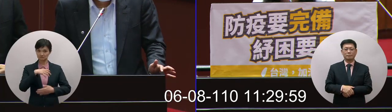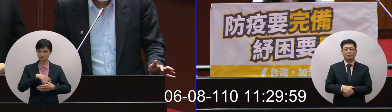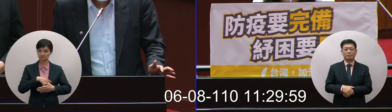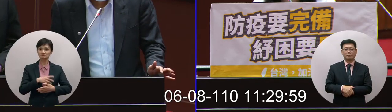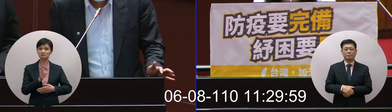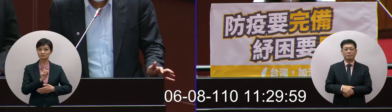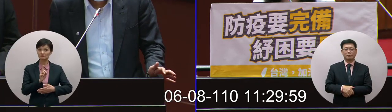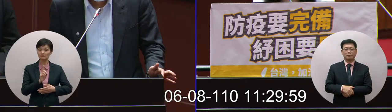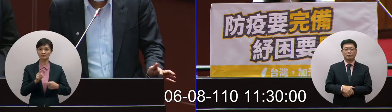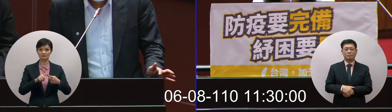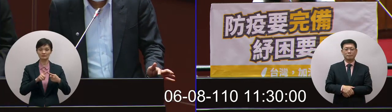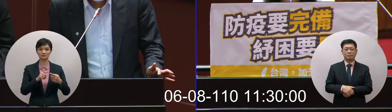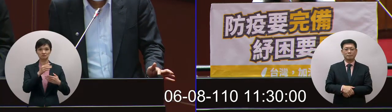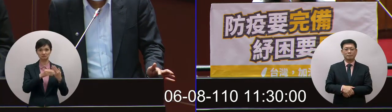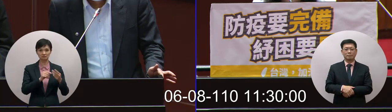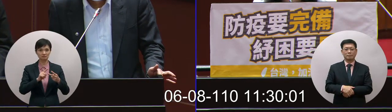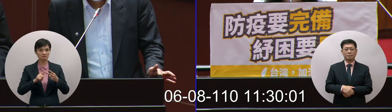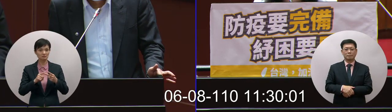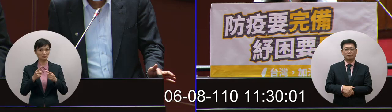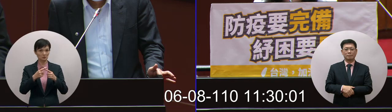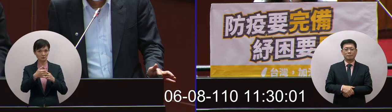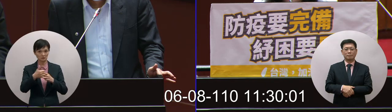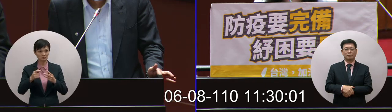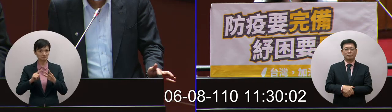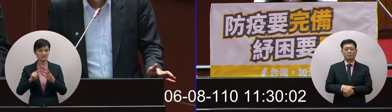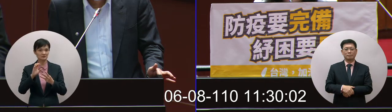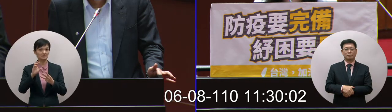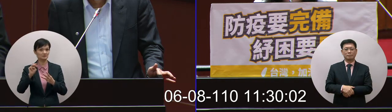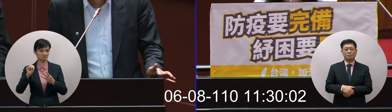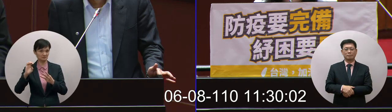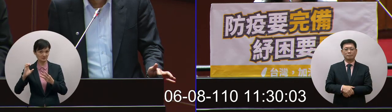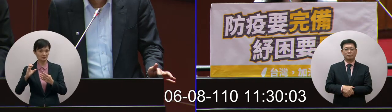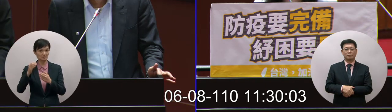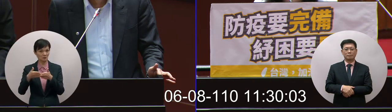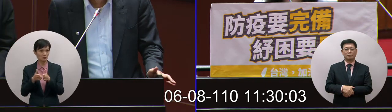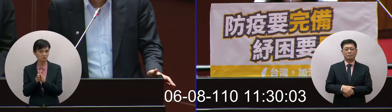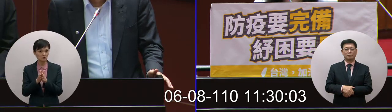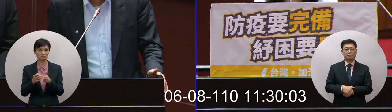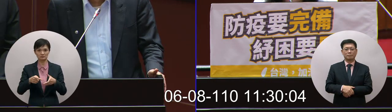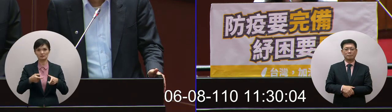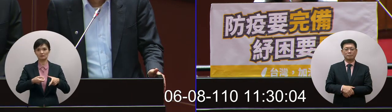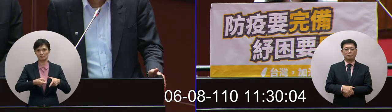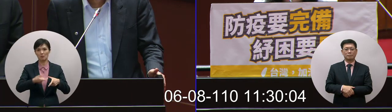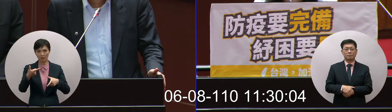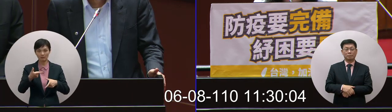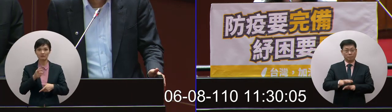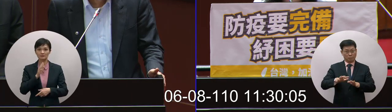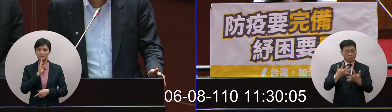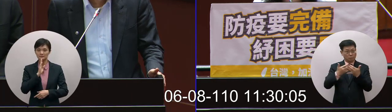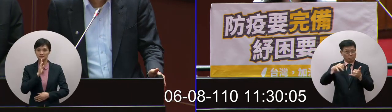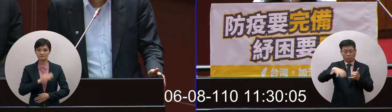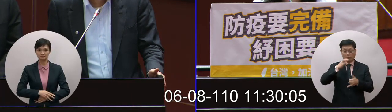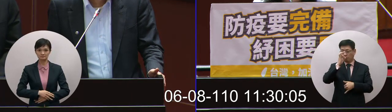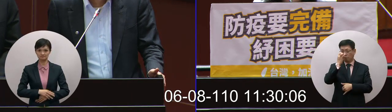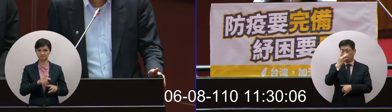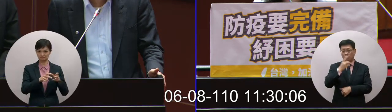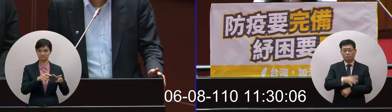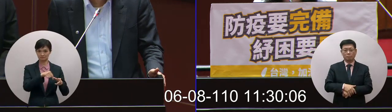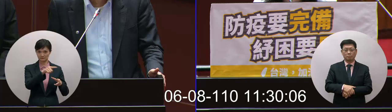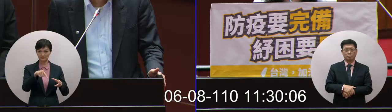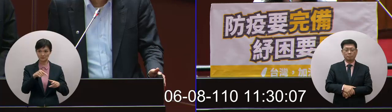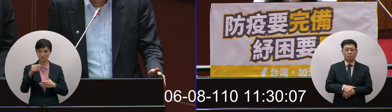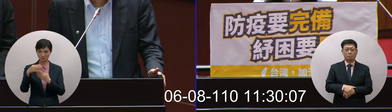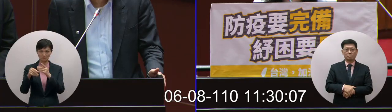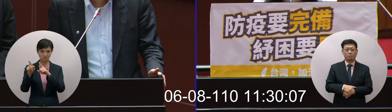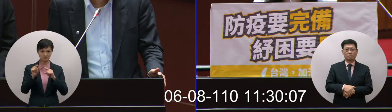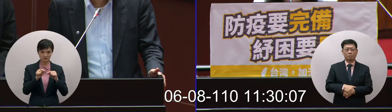关于规格、人员跟 CMC 的一些要求，其实这都是公开的资讯，因为厂商就要根据这样的一个资讯，然后